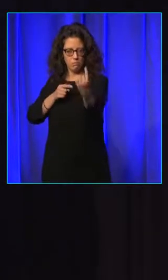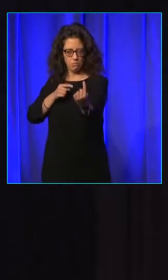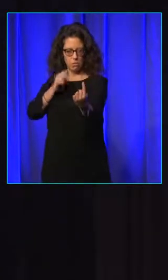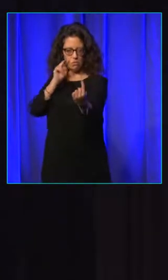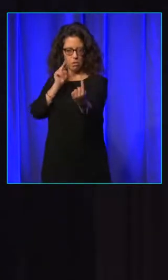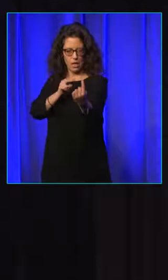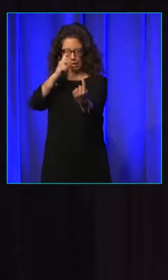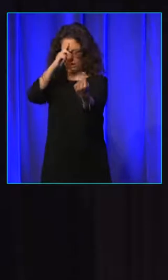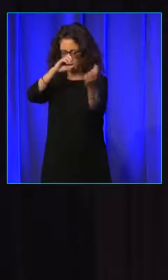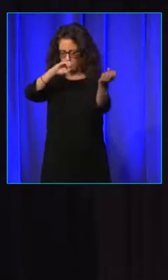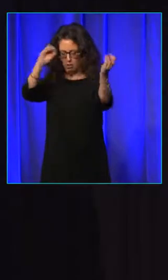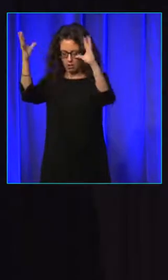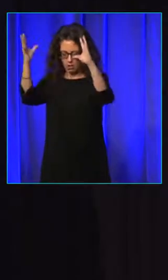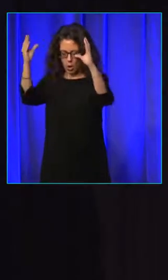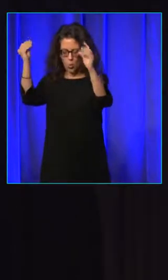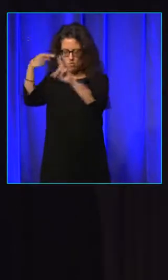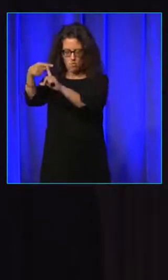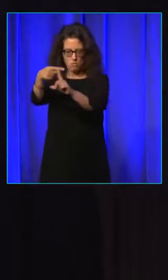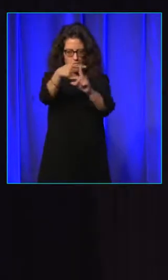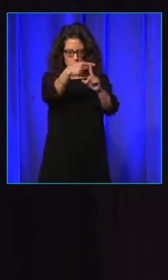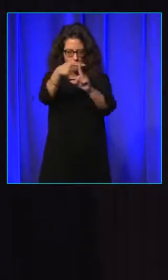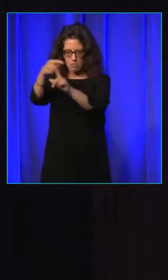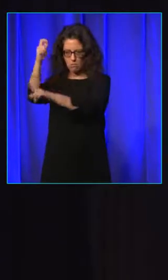tête l'endroit où je vais viser.